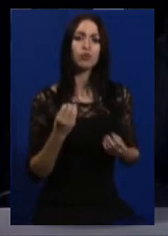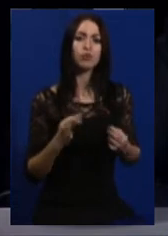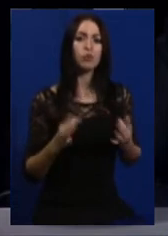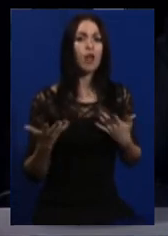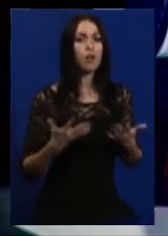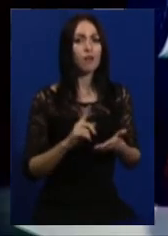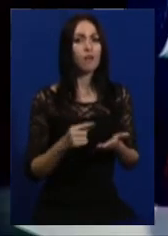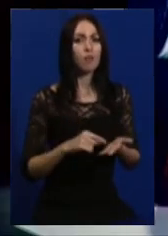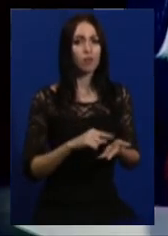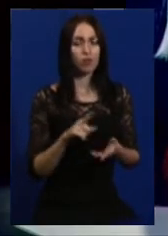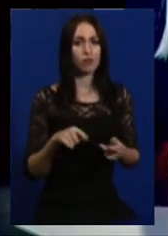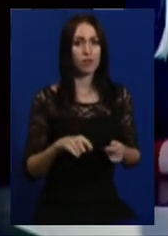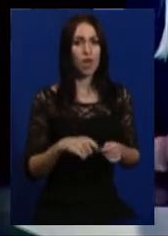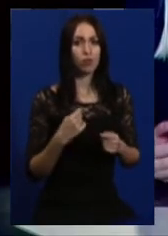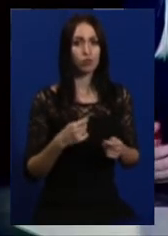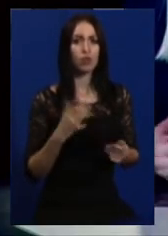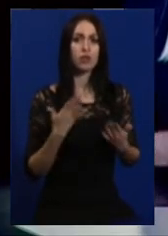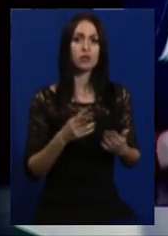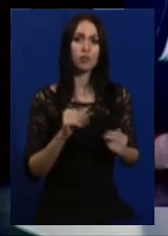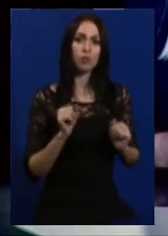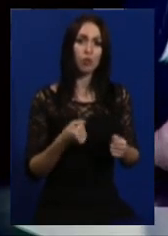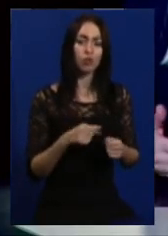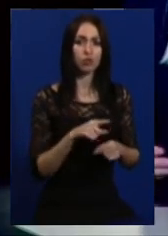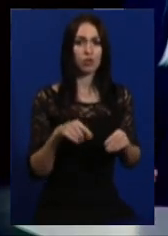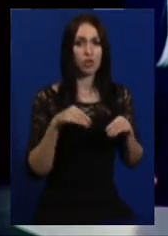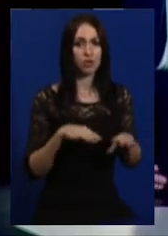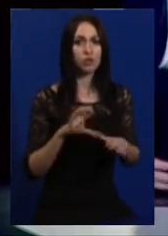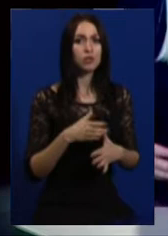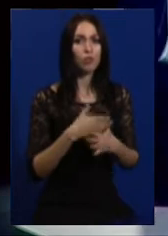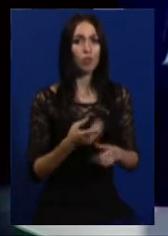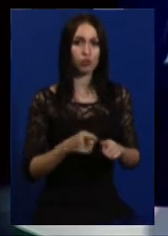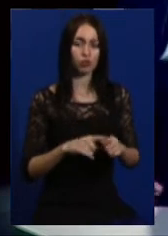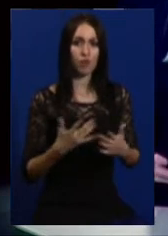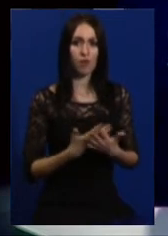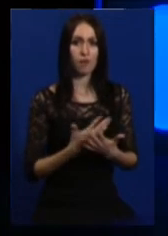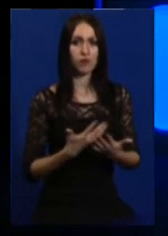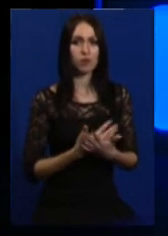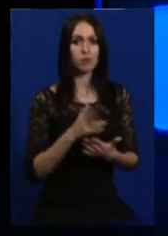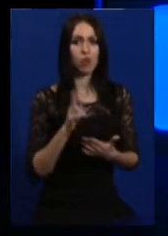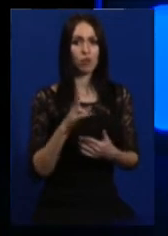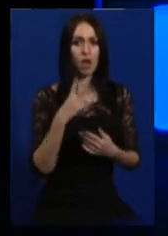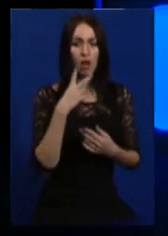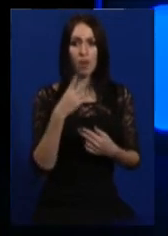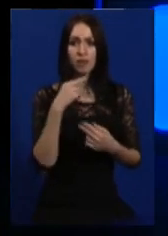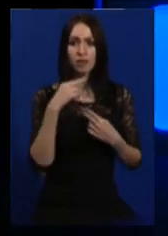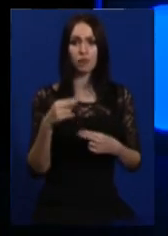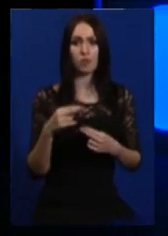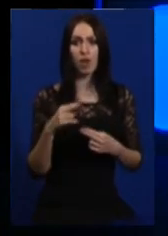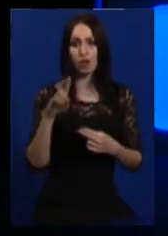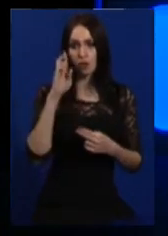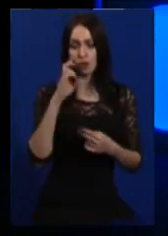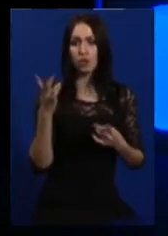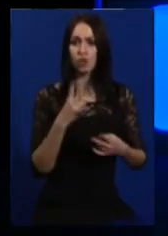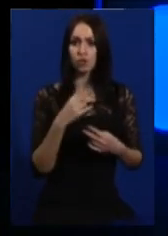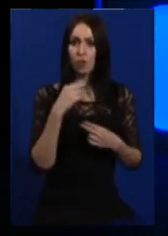bi питания вы порушу это и чему же их вы решите за допомогу чего фильму я каюсь вернут оу вау раздражало мая